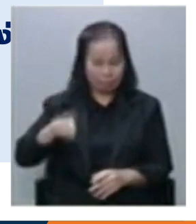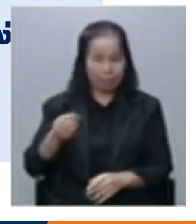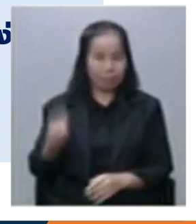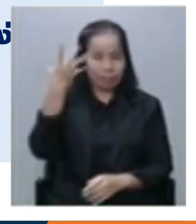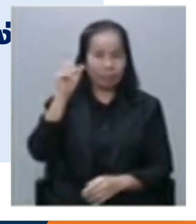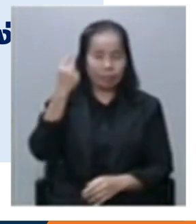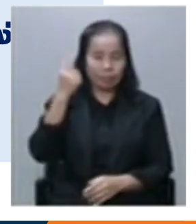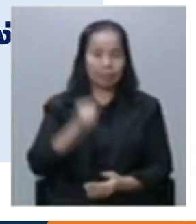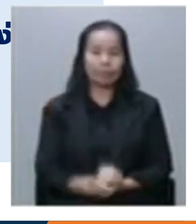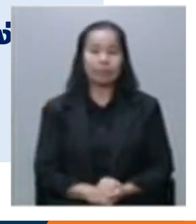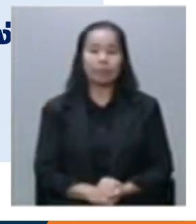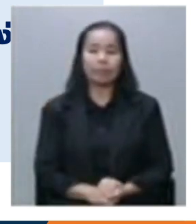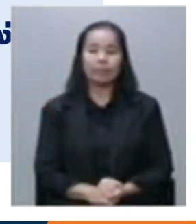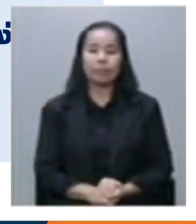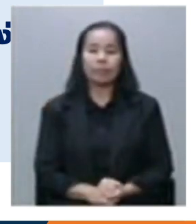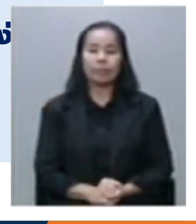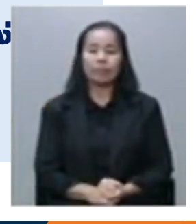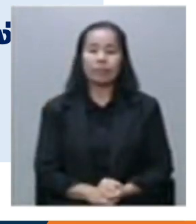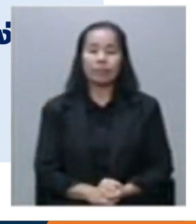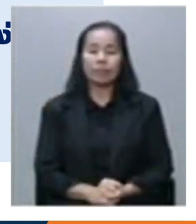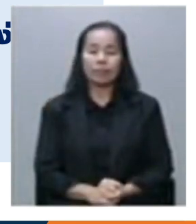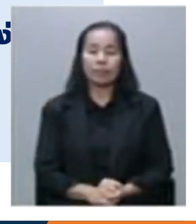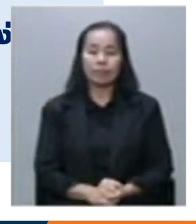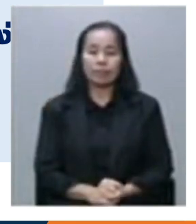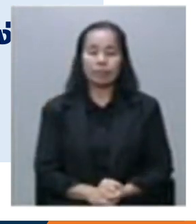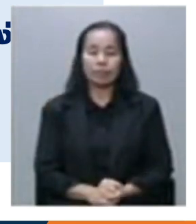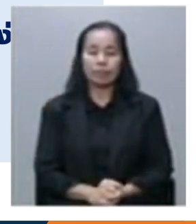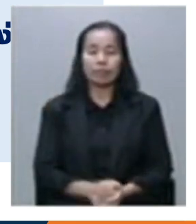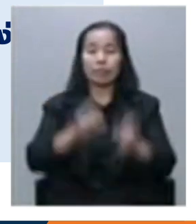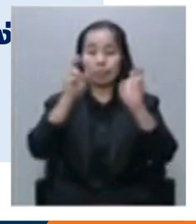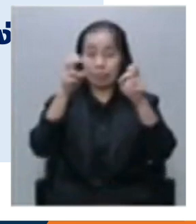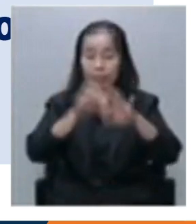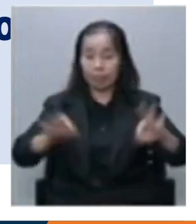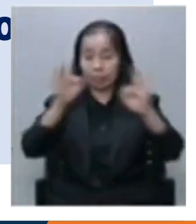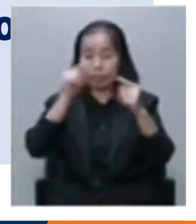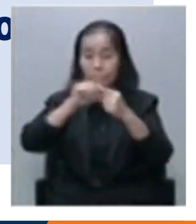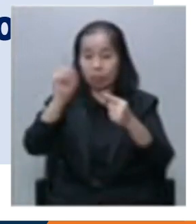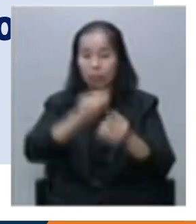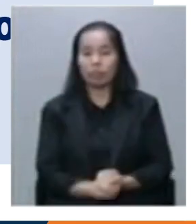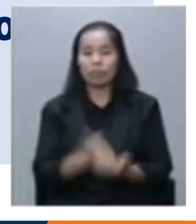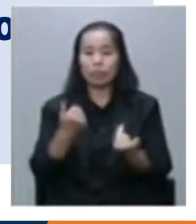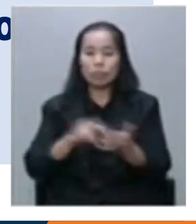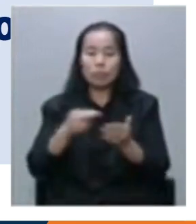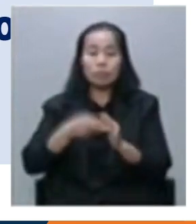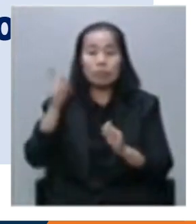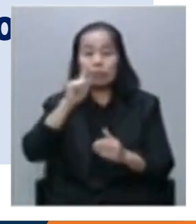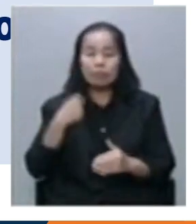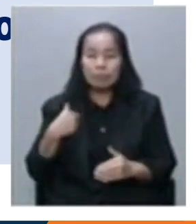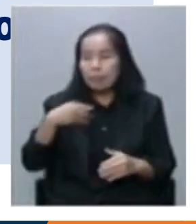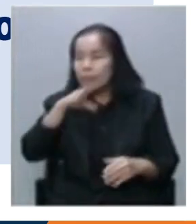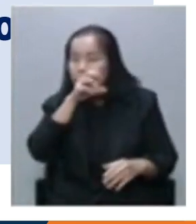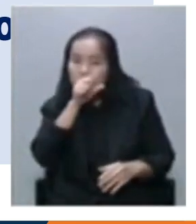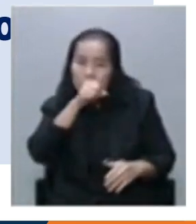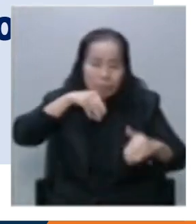แล้วไปต่อถัดไปเลยครับอีกประเด็นนึงนะครับคือความซุกไม่เนียนครับท่านประธานผมกําลังพูดถึ